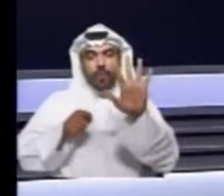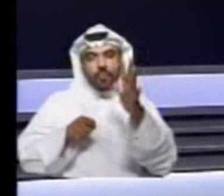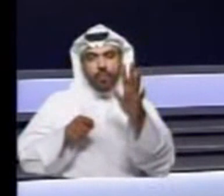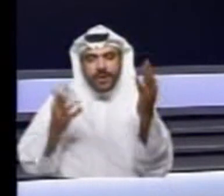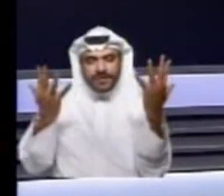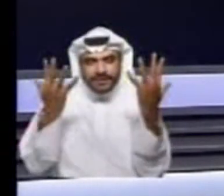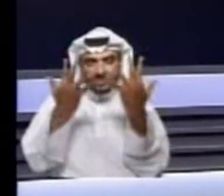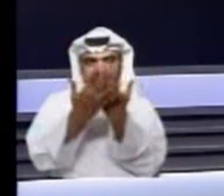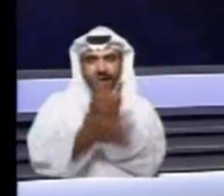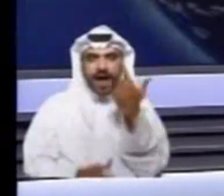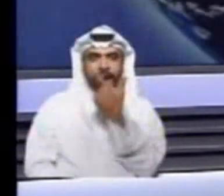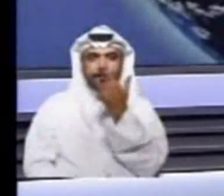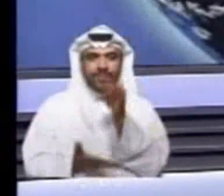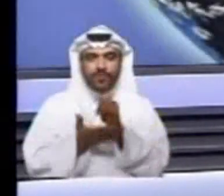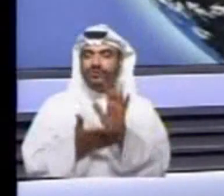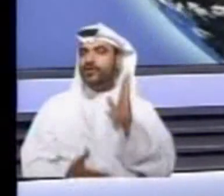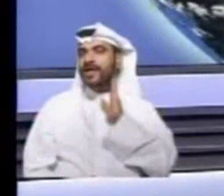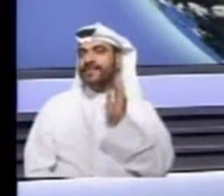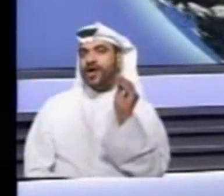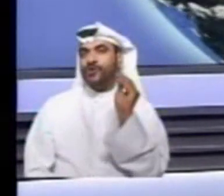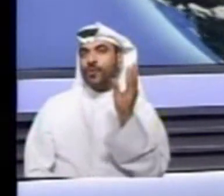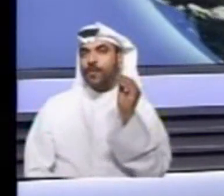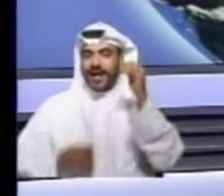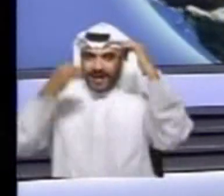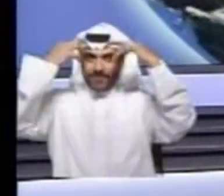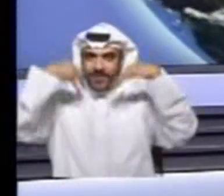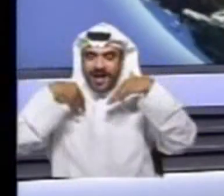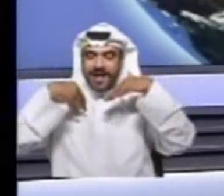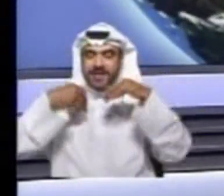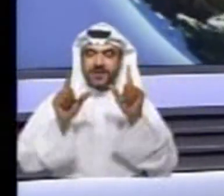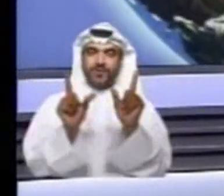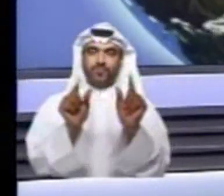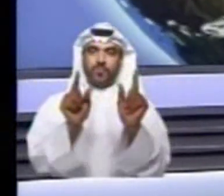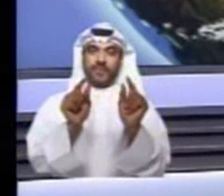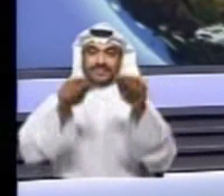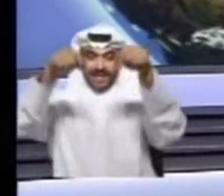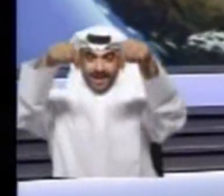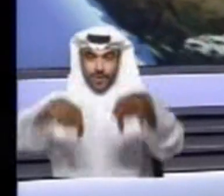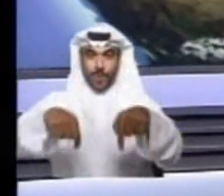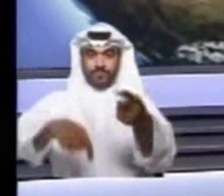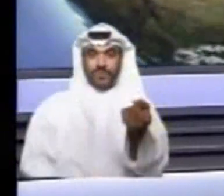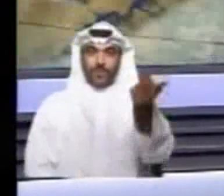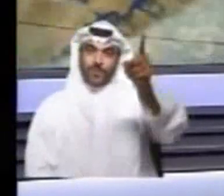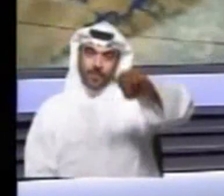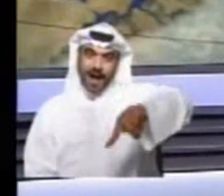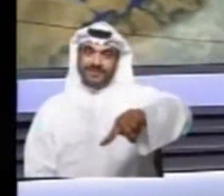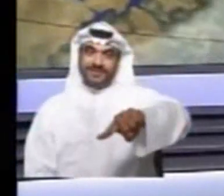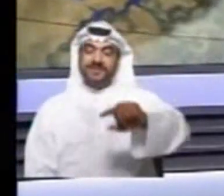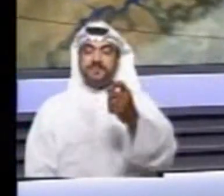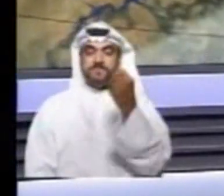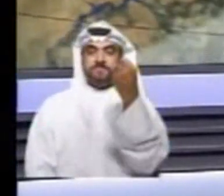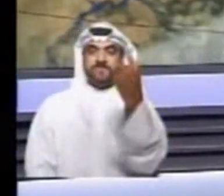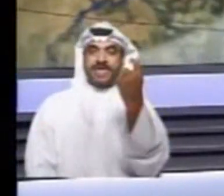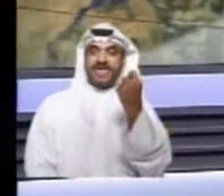ارتفاع نسب الرطوبة، لكن أجواءنا مستقرة بوجه عام. عبور السحب راح يستمر ويانا اليوم وباكر بإذن الله، تقل طبعا